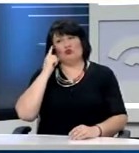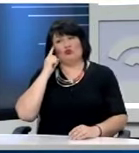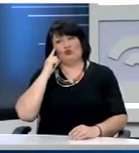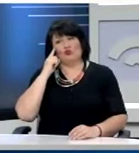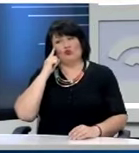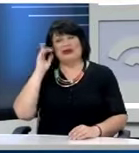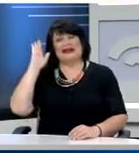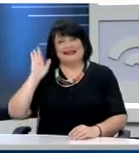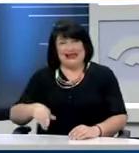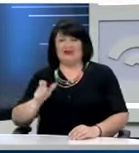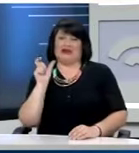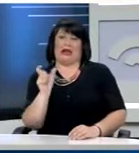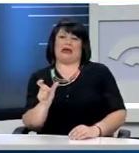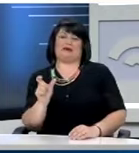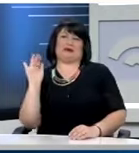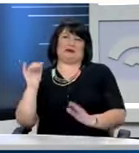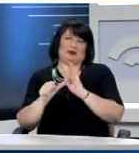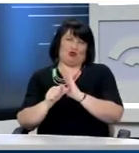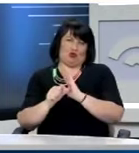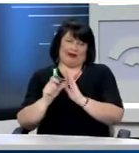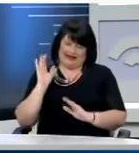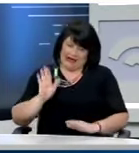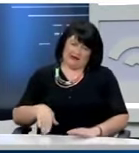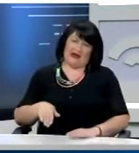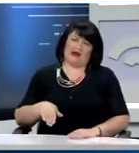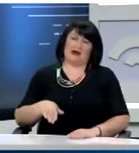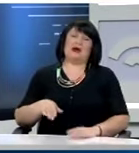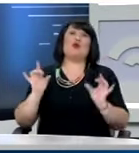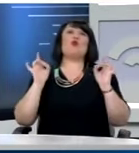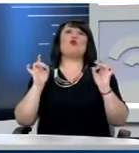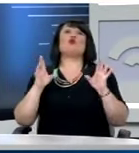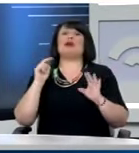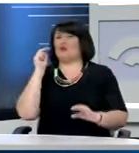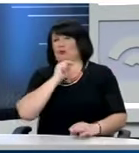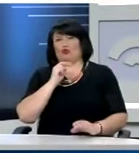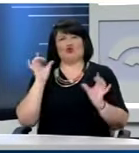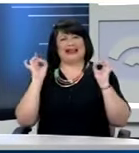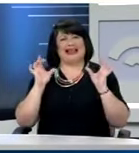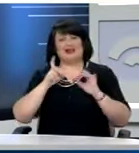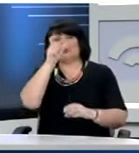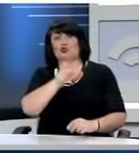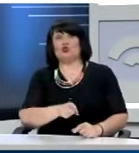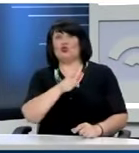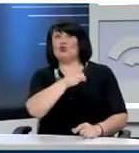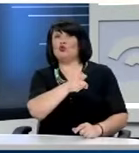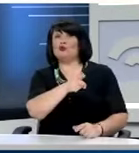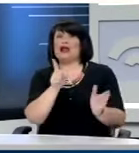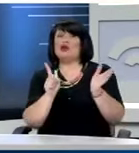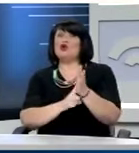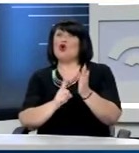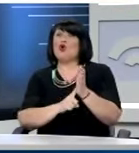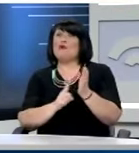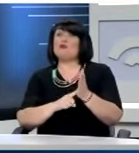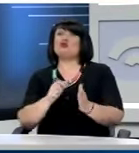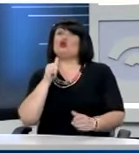είναι η τελευταία μου λέξη, κύριε Πρόεδρε, ότι κανείς πρωθυπουργός, ούτε και εσείς, δεν είναι ούτε ο νόμιμος, ούτε